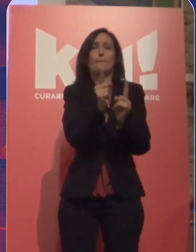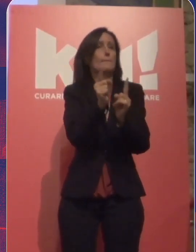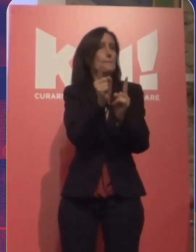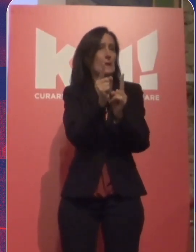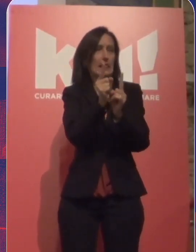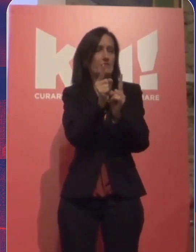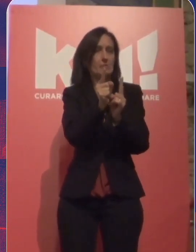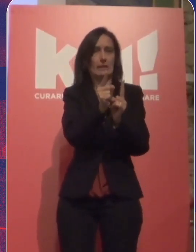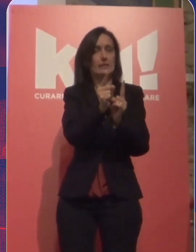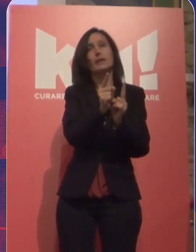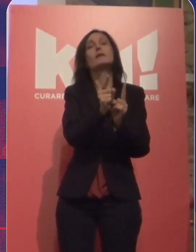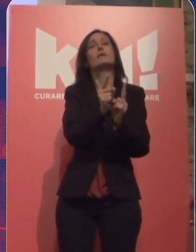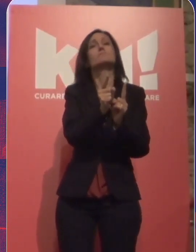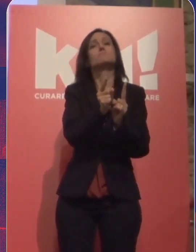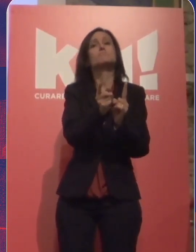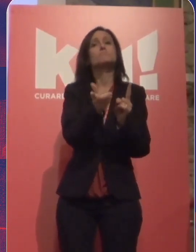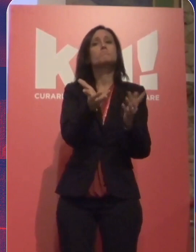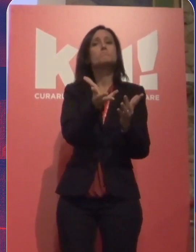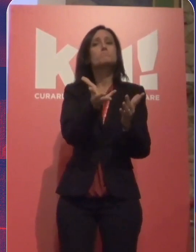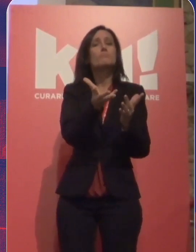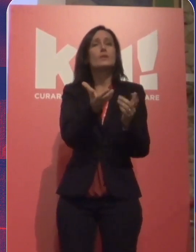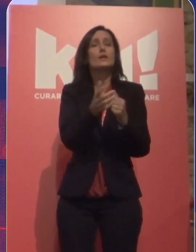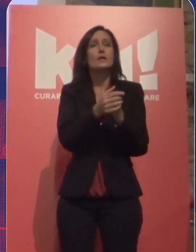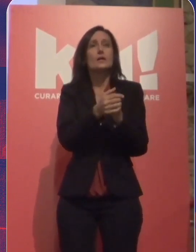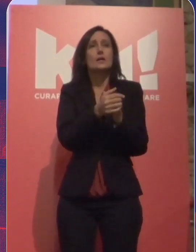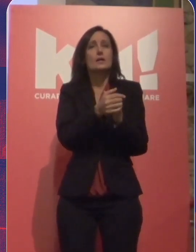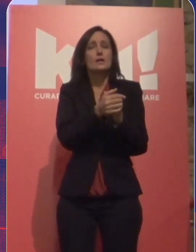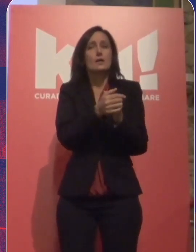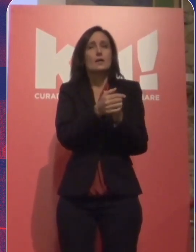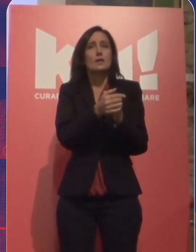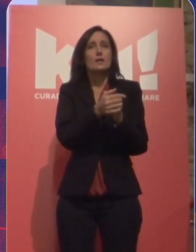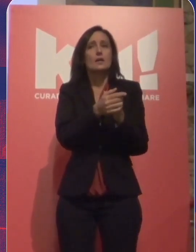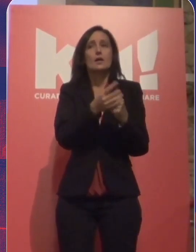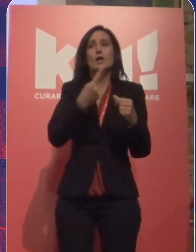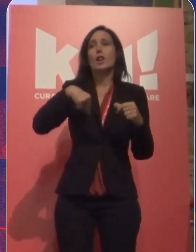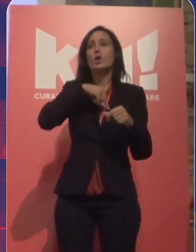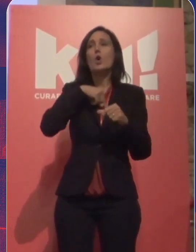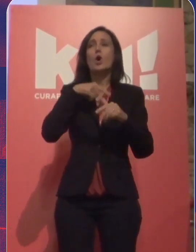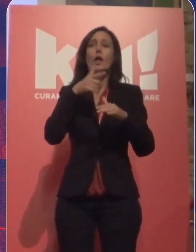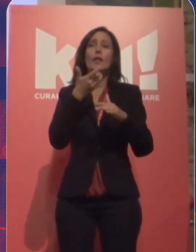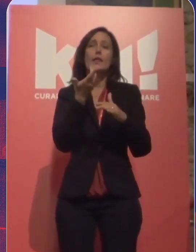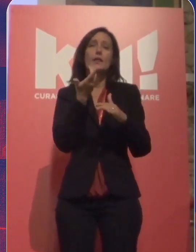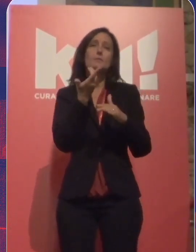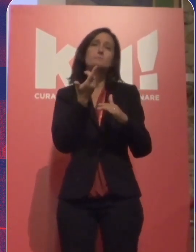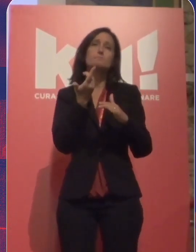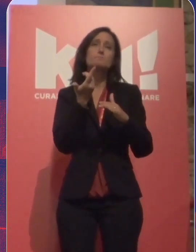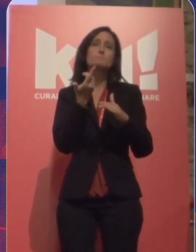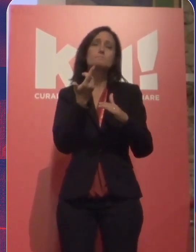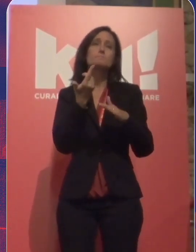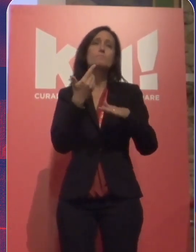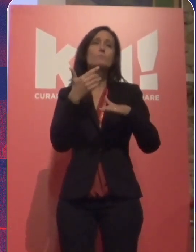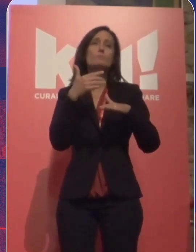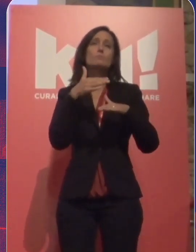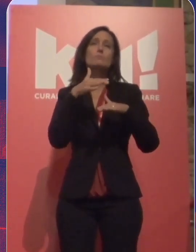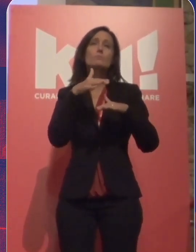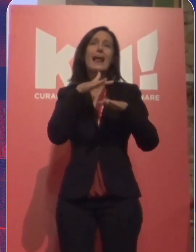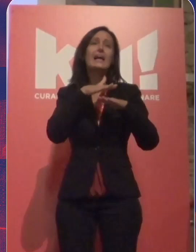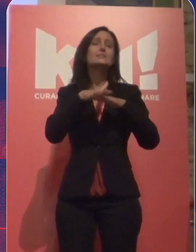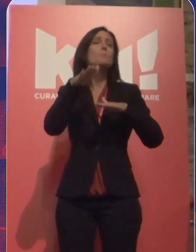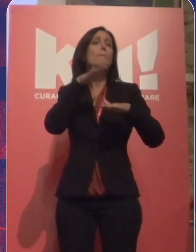dicendo che abbiamo vissuto un'esperienza profonda profonda